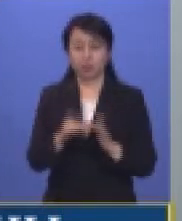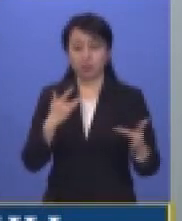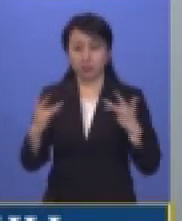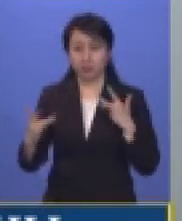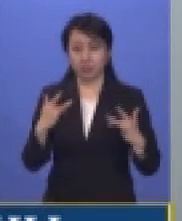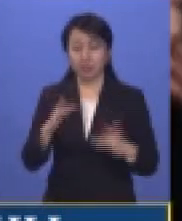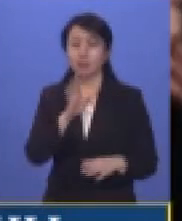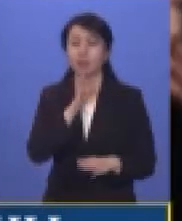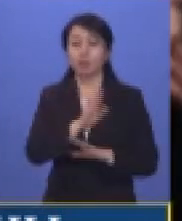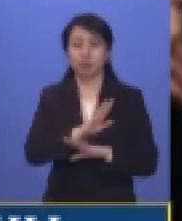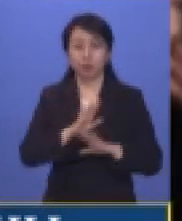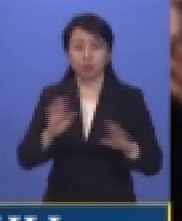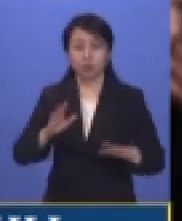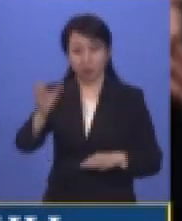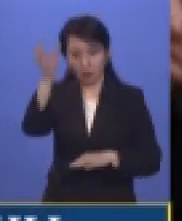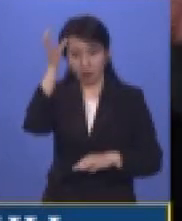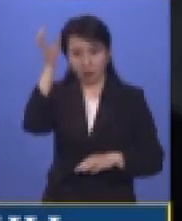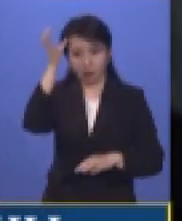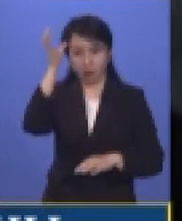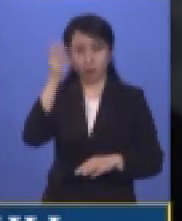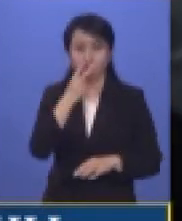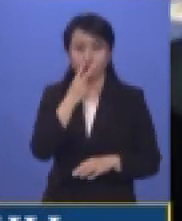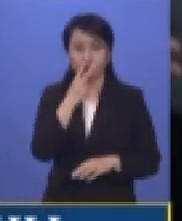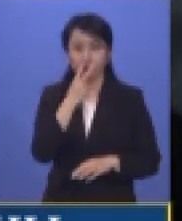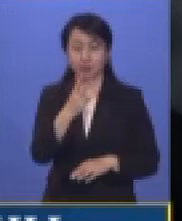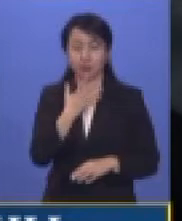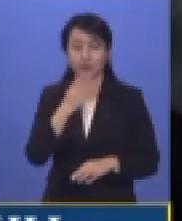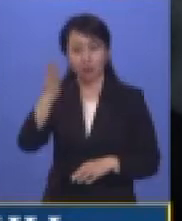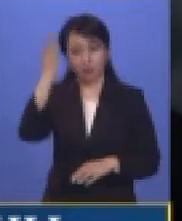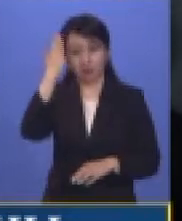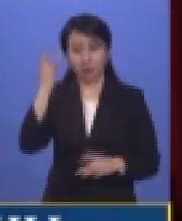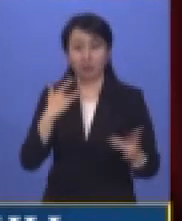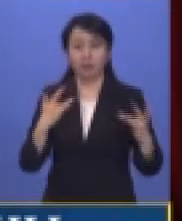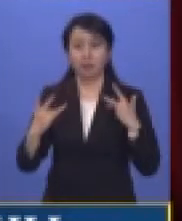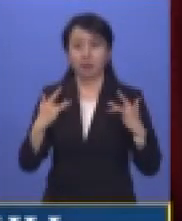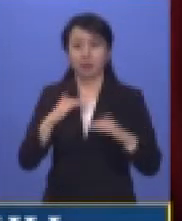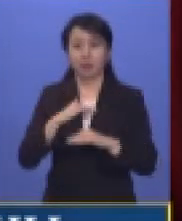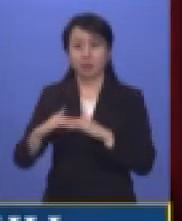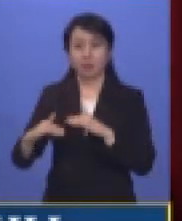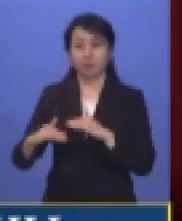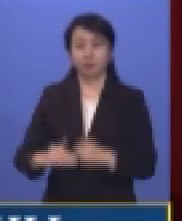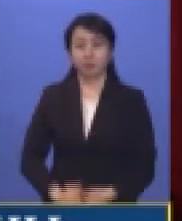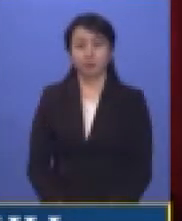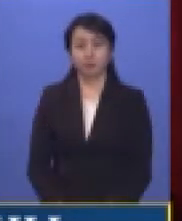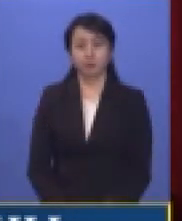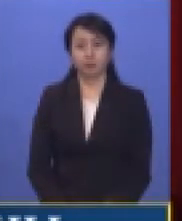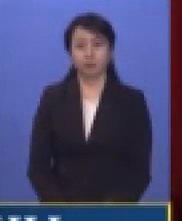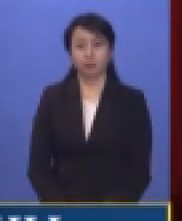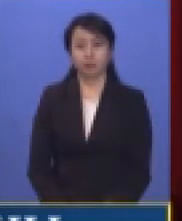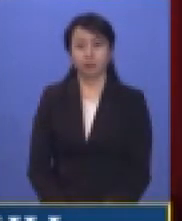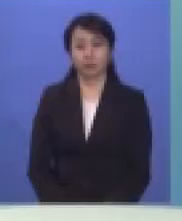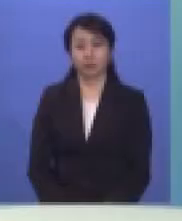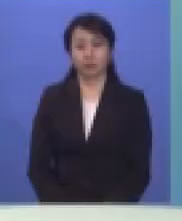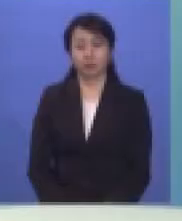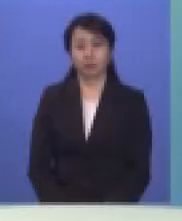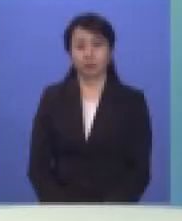программа. Девушки не только получили образование, но и продемонстрировали свои таланты на сцене. Малика Кайрат, Адиль Нуржанов, служба